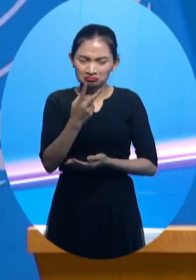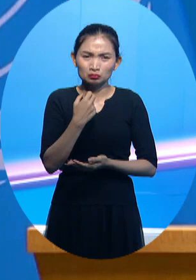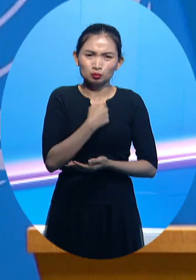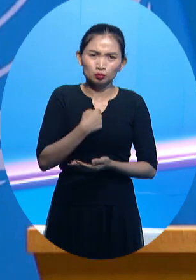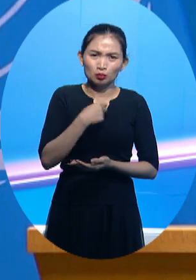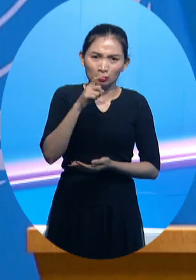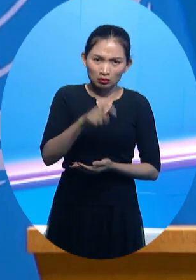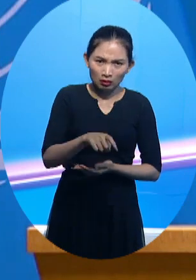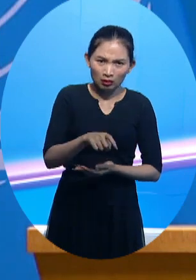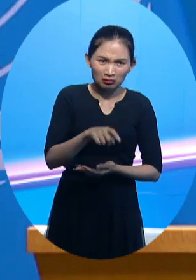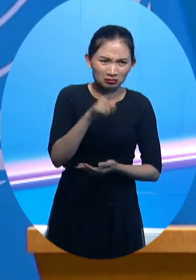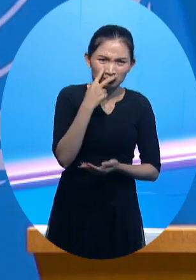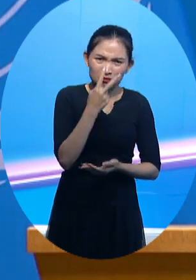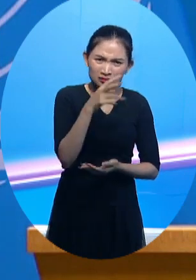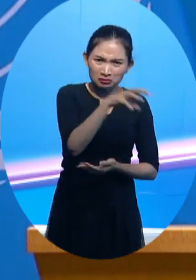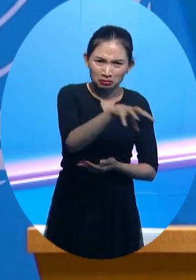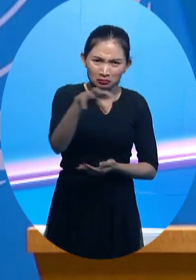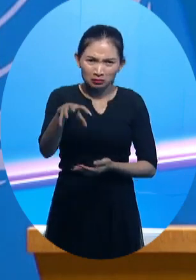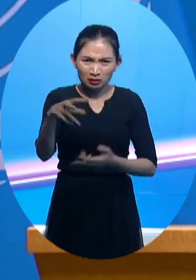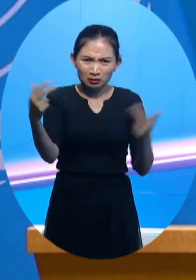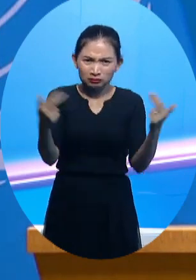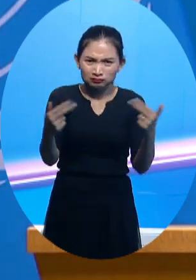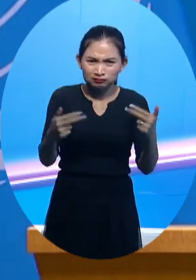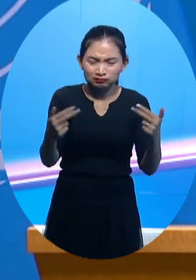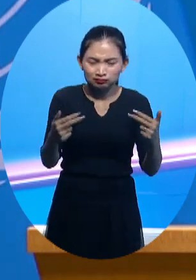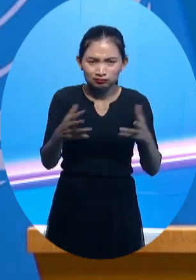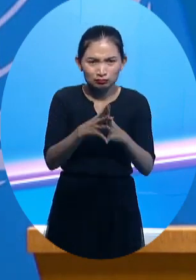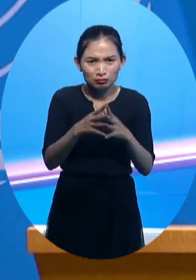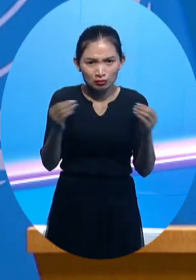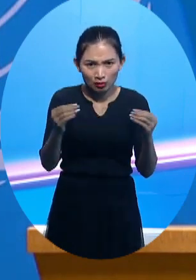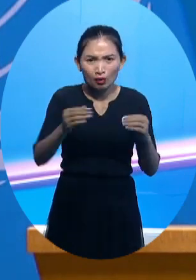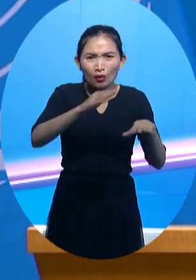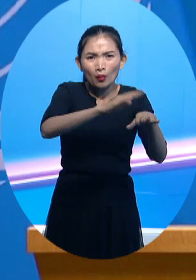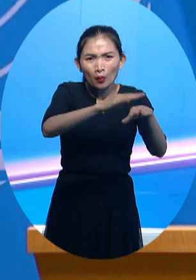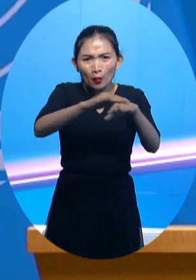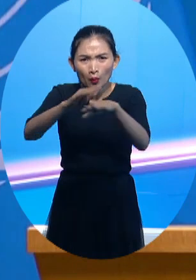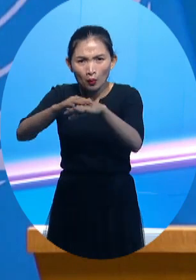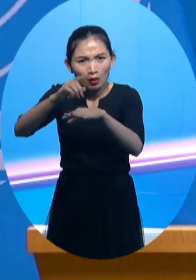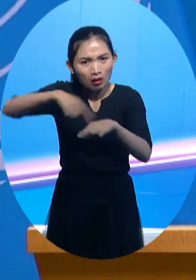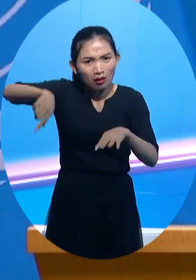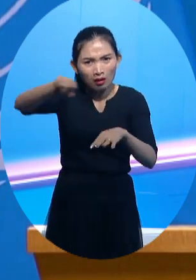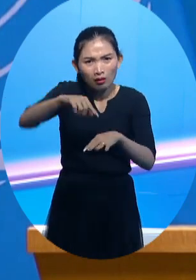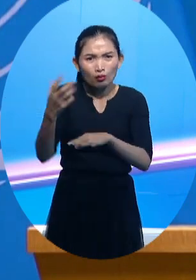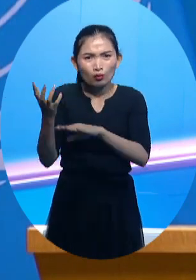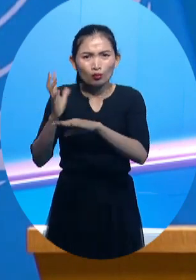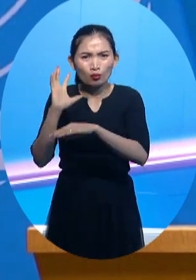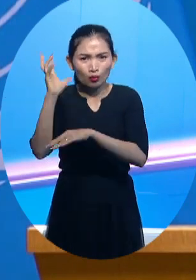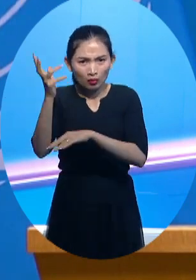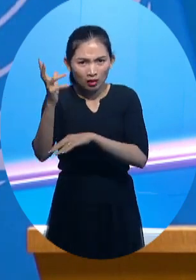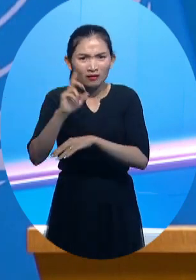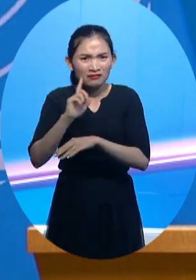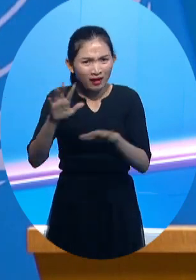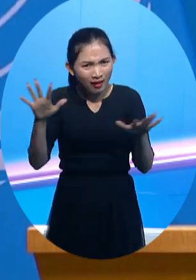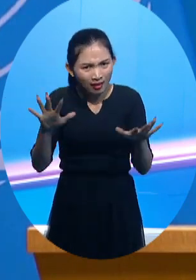ở những nơi khác nhau trong khu vực Vì vậy một lần nữa chúng tôi yêu cầu tất cả các thành viên của của cộng đồng quốc tế hãy làm tất cả trong khả năng của